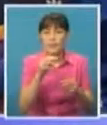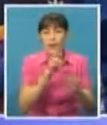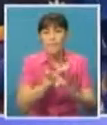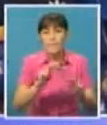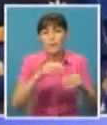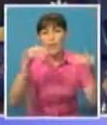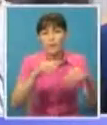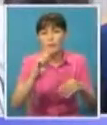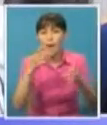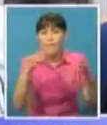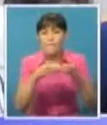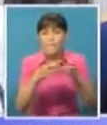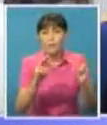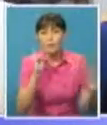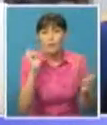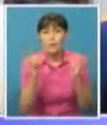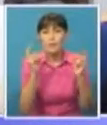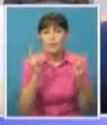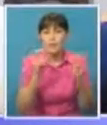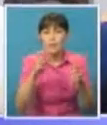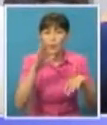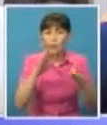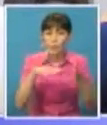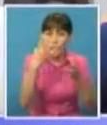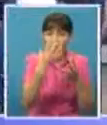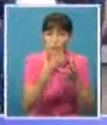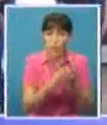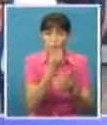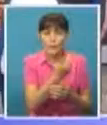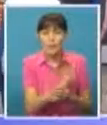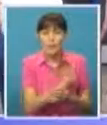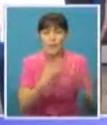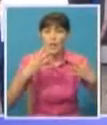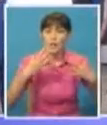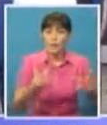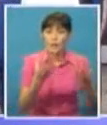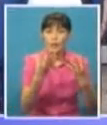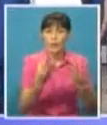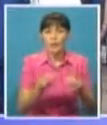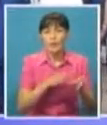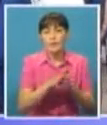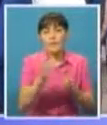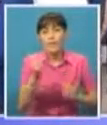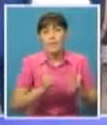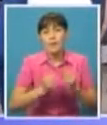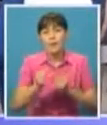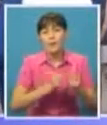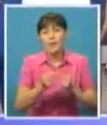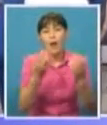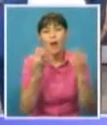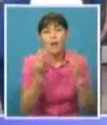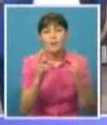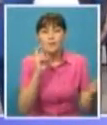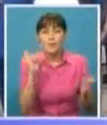педагогикалық колледждің бір топ студенттері жылдағыдай жоғарғы нәтижеге қол жеткізуге ниетті. Осы денсаулық күні ұйымдастырып отқан марафонға қаншама студенттер жиналып